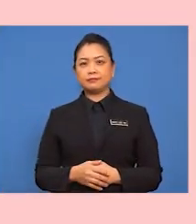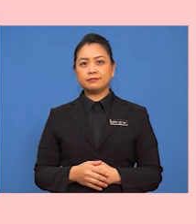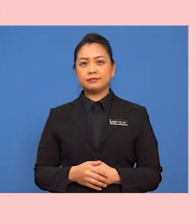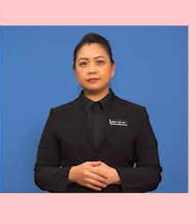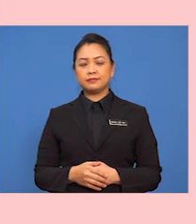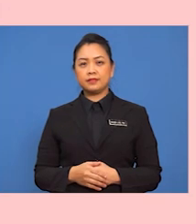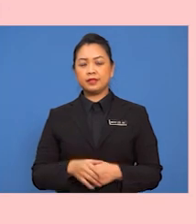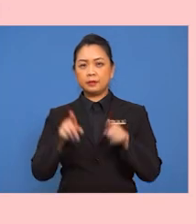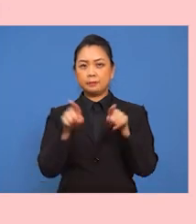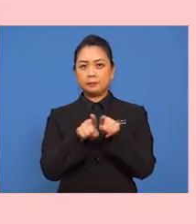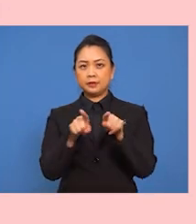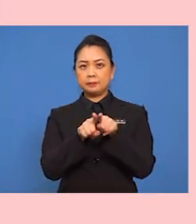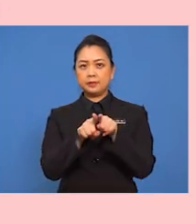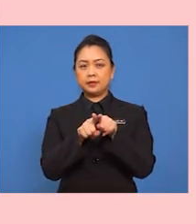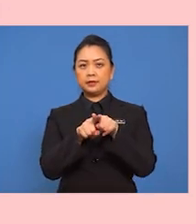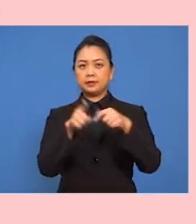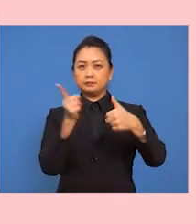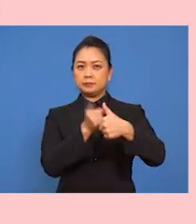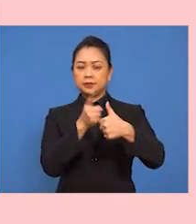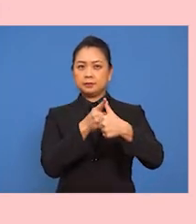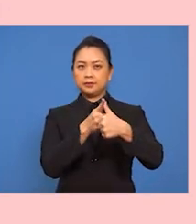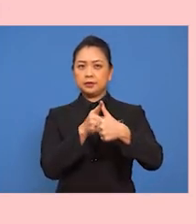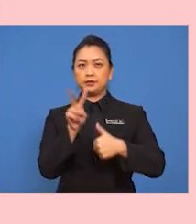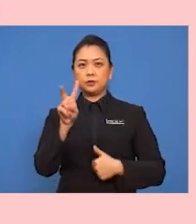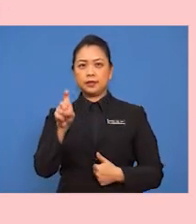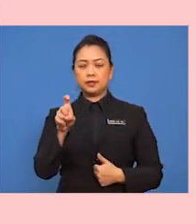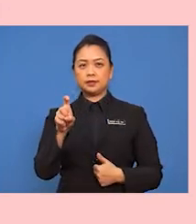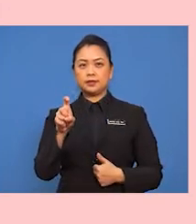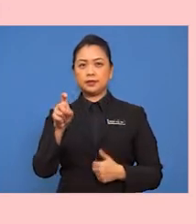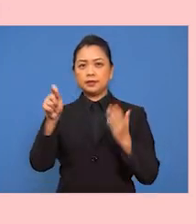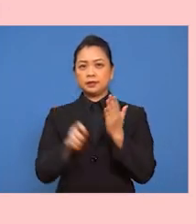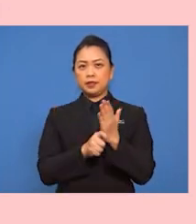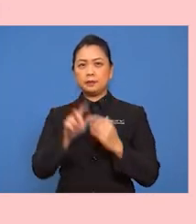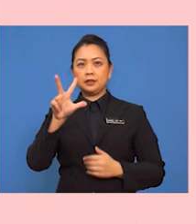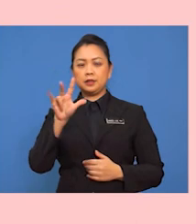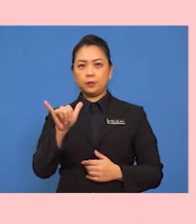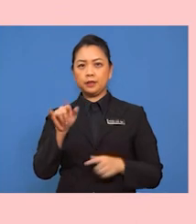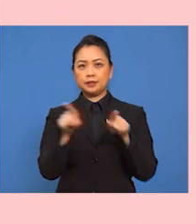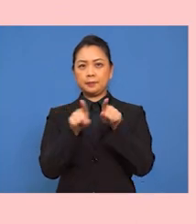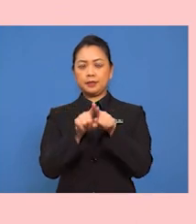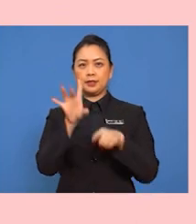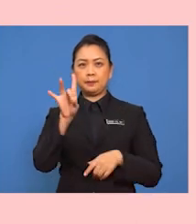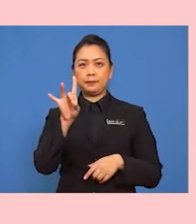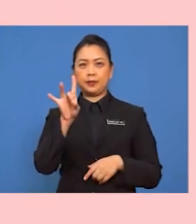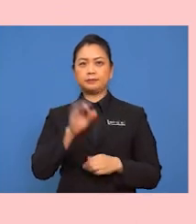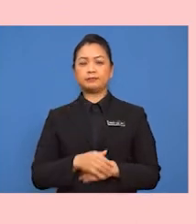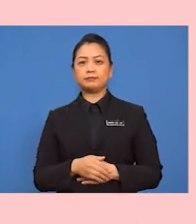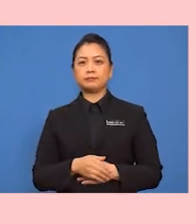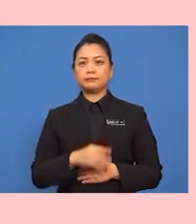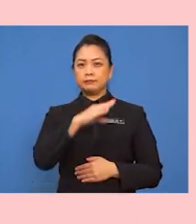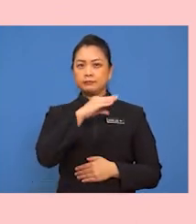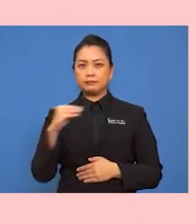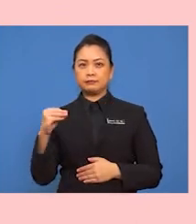Persamaan pertama, 2X tambah 3Y sama dengan 8 dan